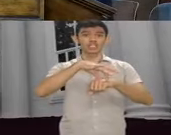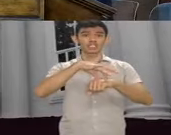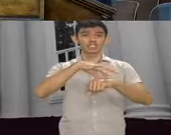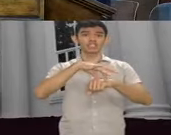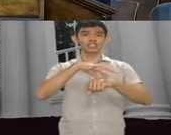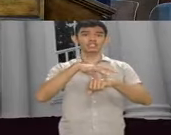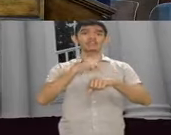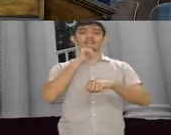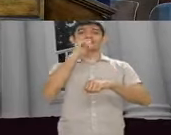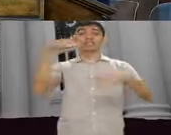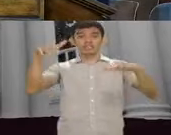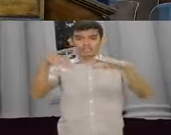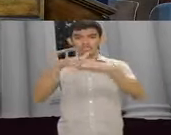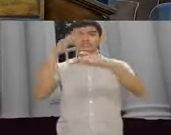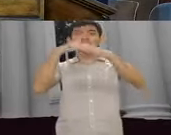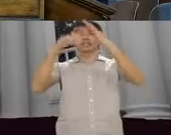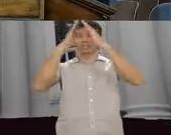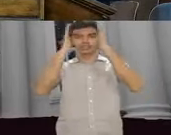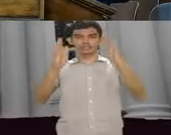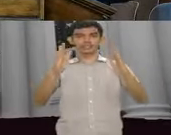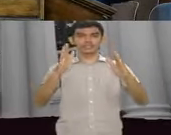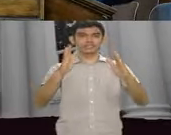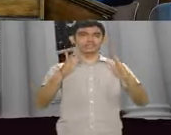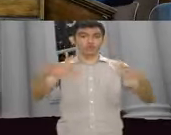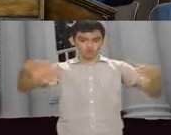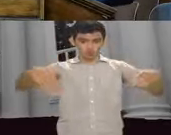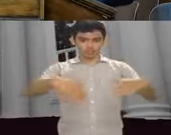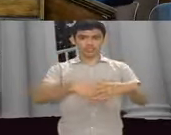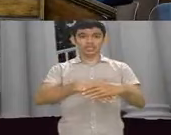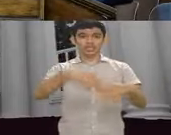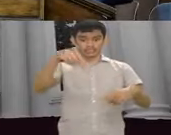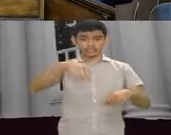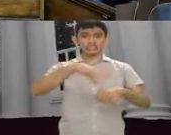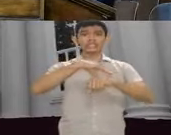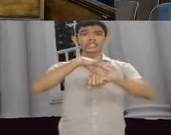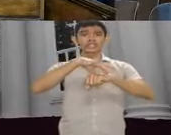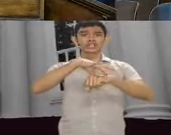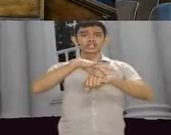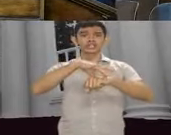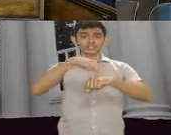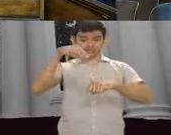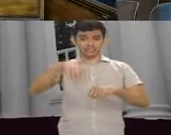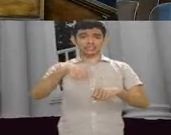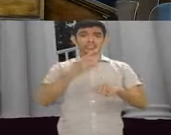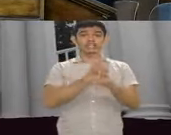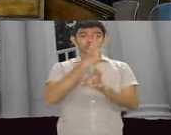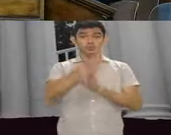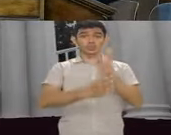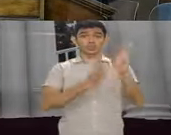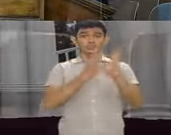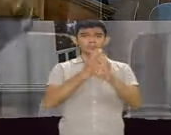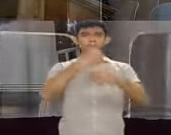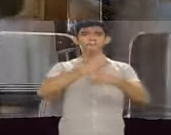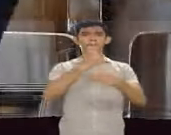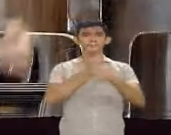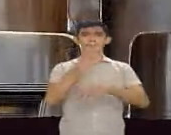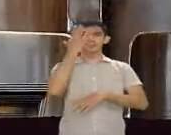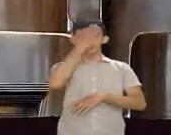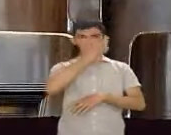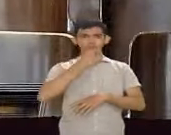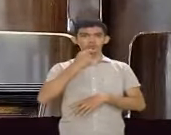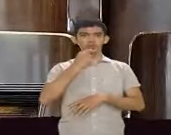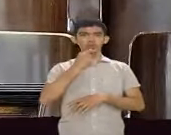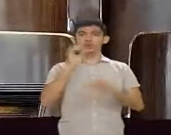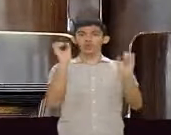kaning marriage, diri ra ni sa kalibutan, ninduto na to ni. Kay diri ra ni. Wala ni sa